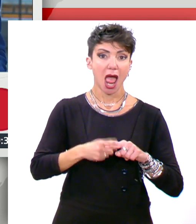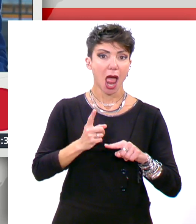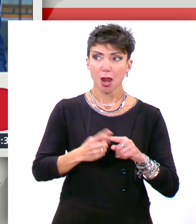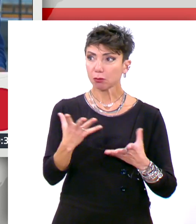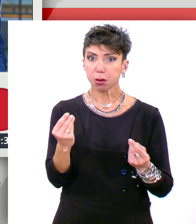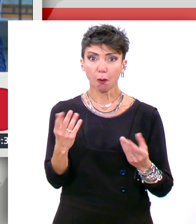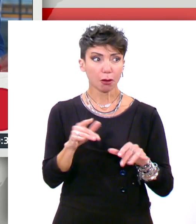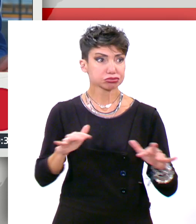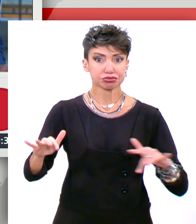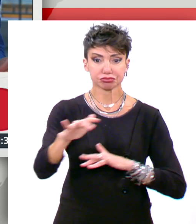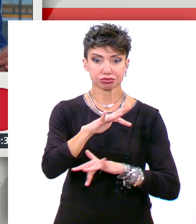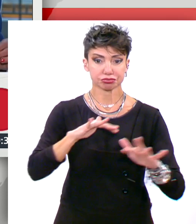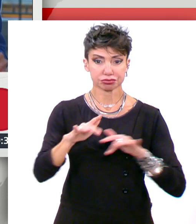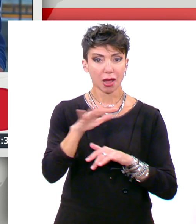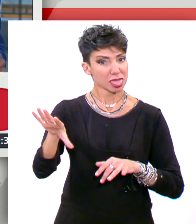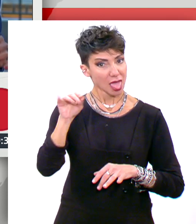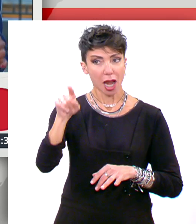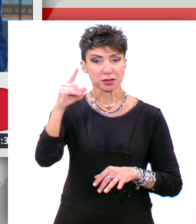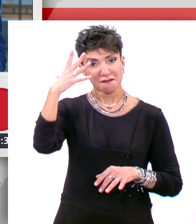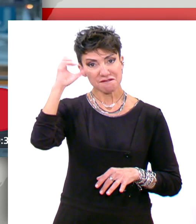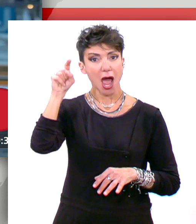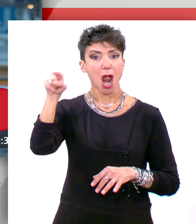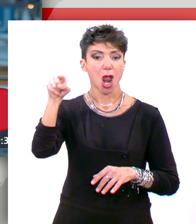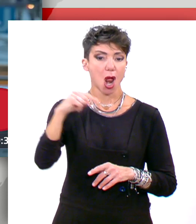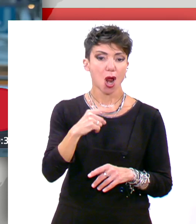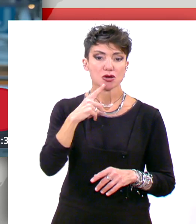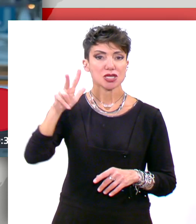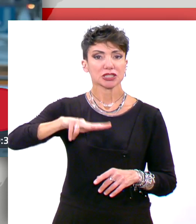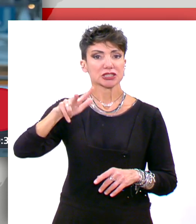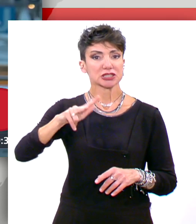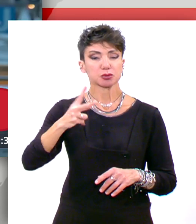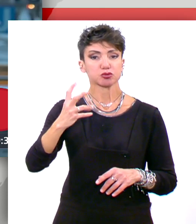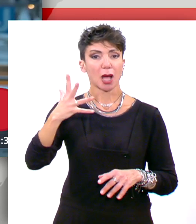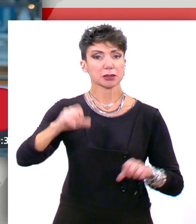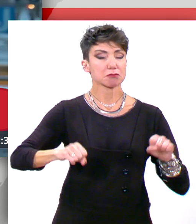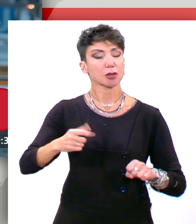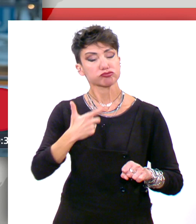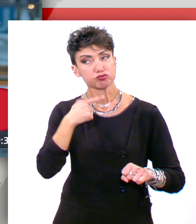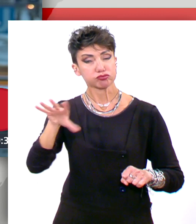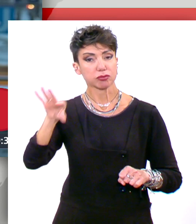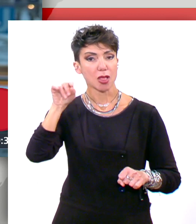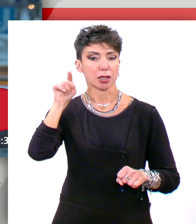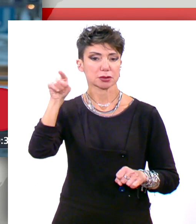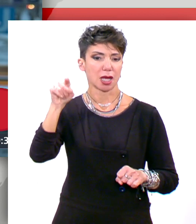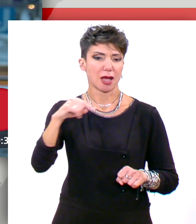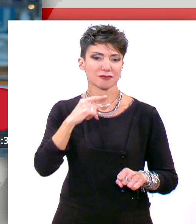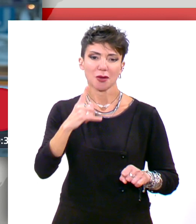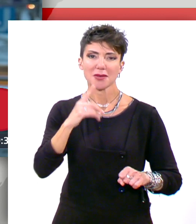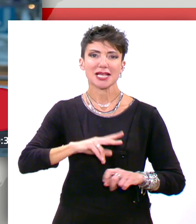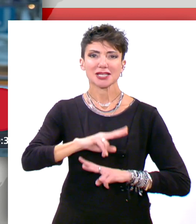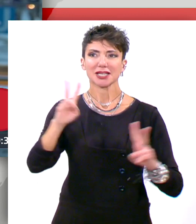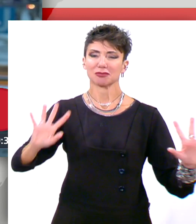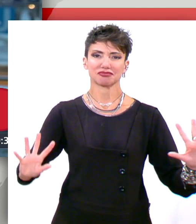στο Βερολίνο. Πάρα πολλοί επέλεξαν το Βερολίνο για το τριήμερο της 25ης Μαρτίου. Και όσο ο καιρός